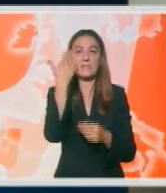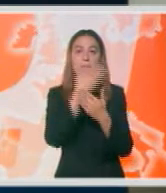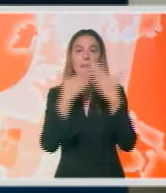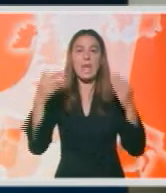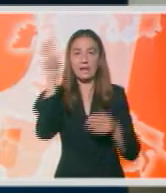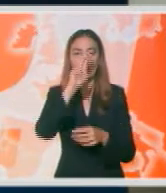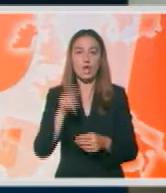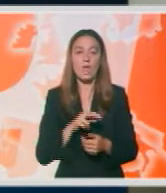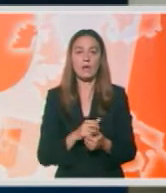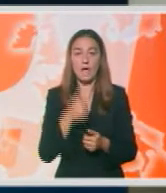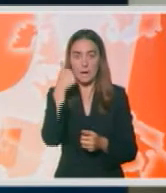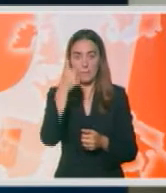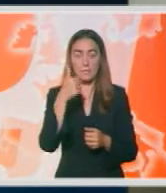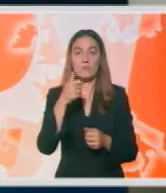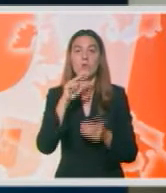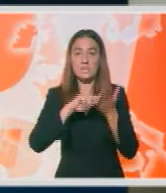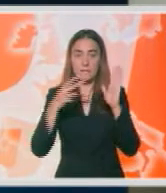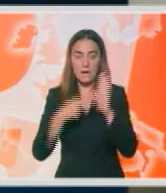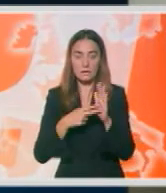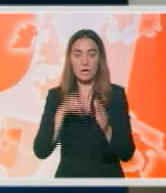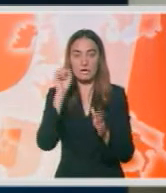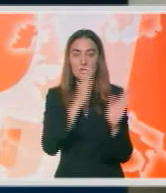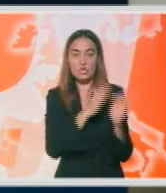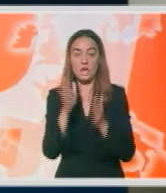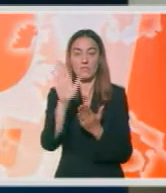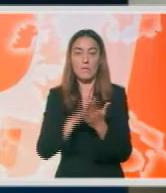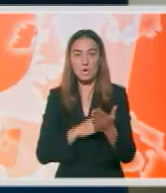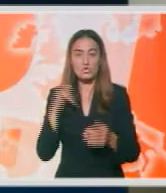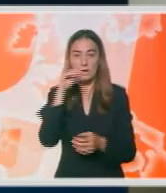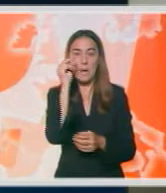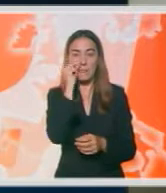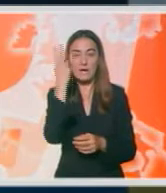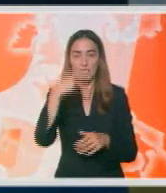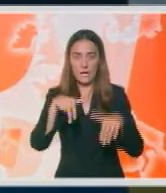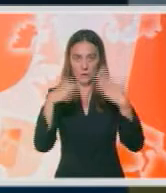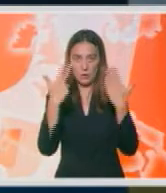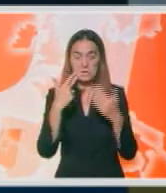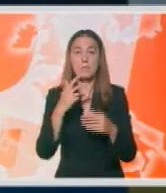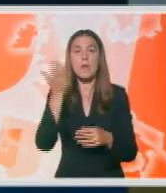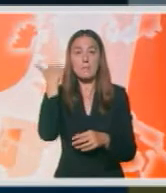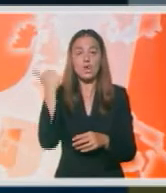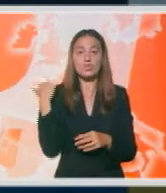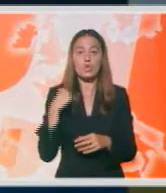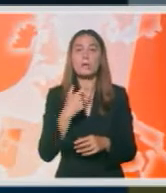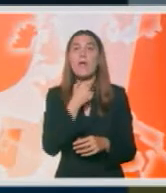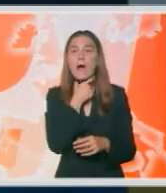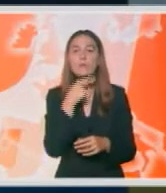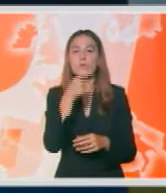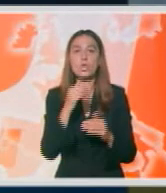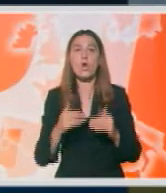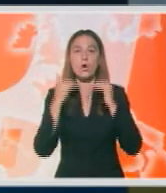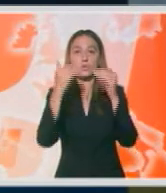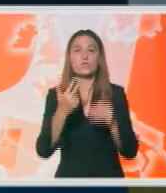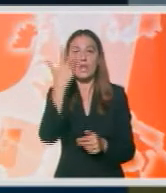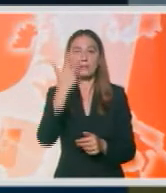milijardi dolara. Prvobitno se planiralo da će redovno početi da leti u maju 2008. a prošle godine u avgustu je to odloženo